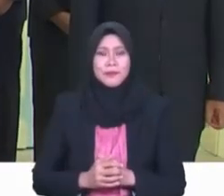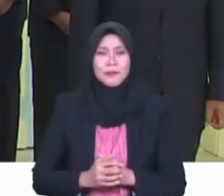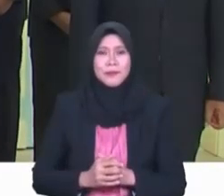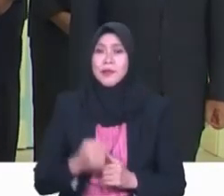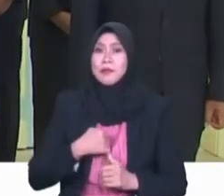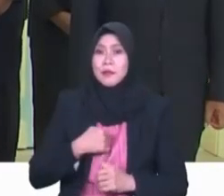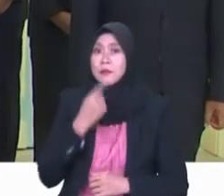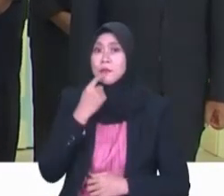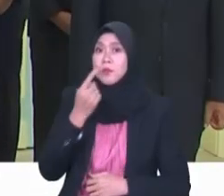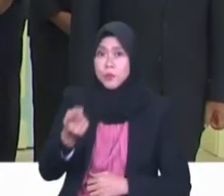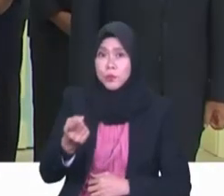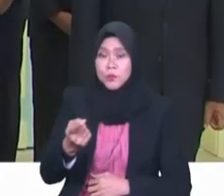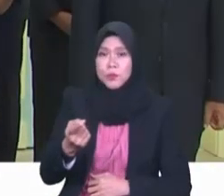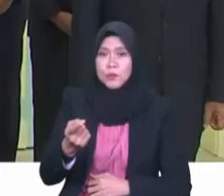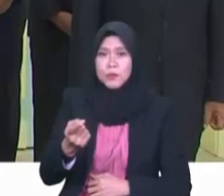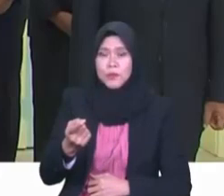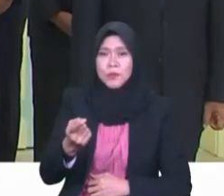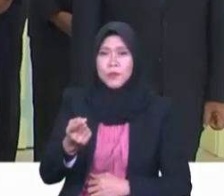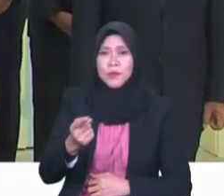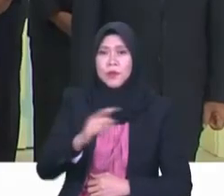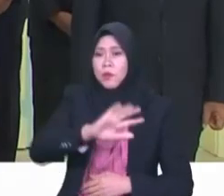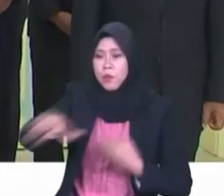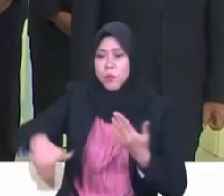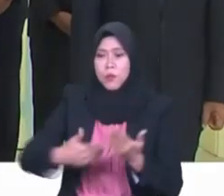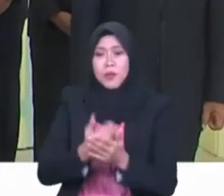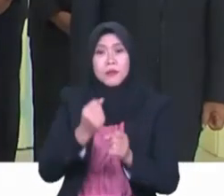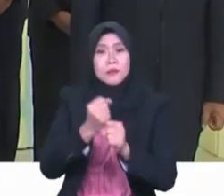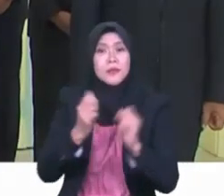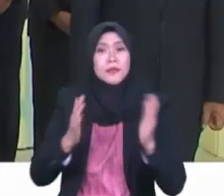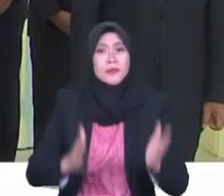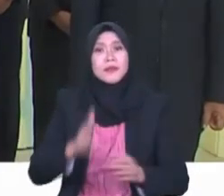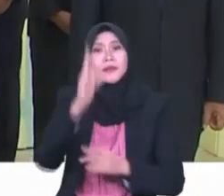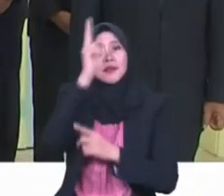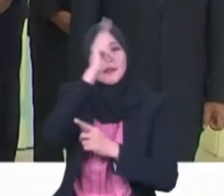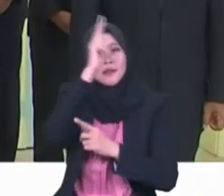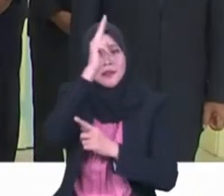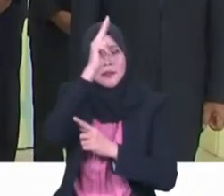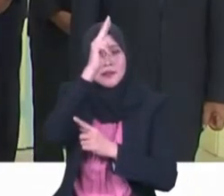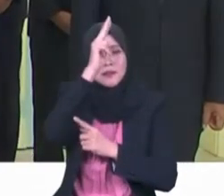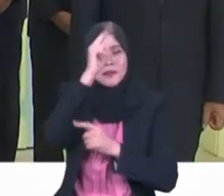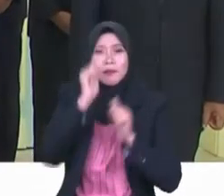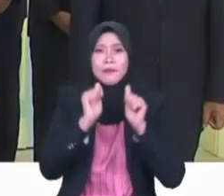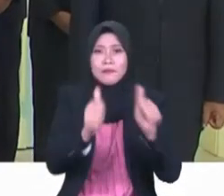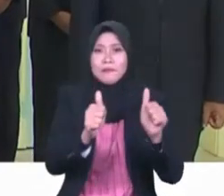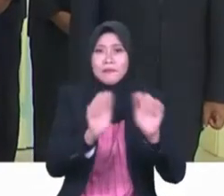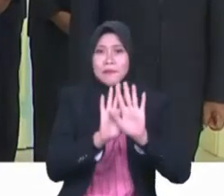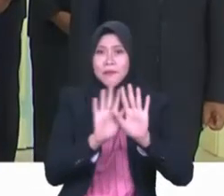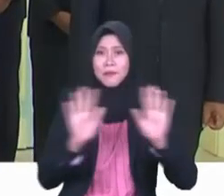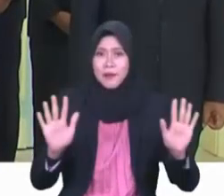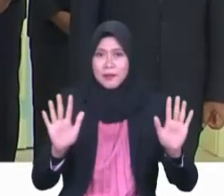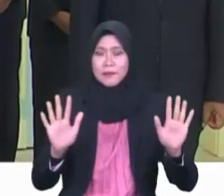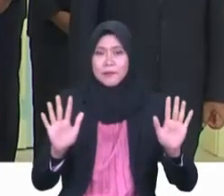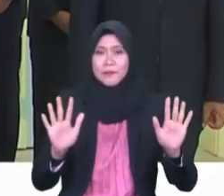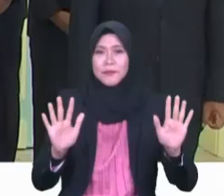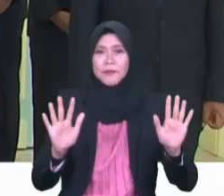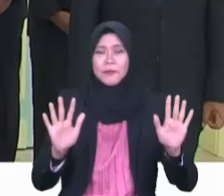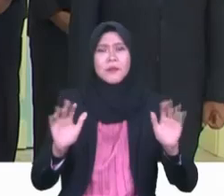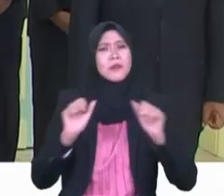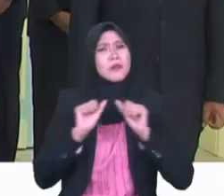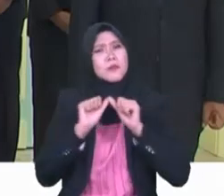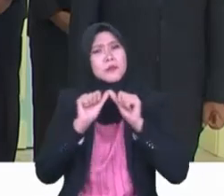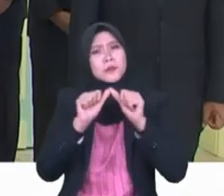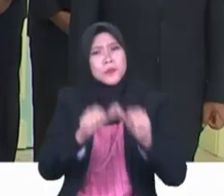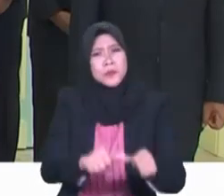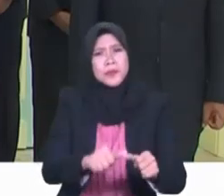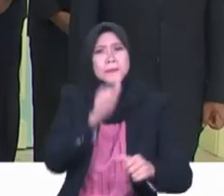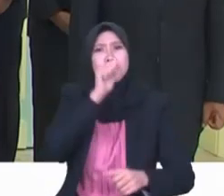Saya menyeru kepada semua penjawat awam, khususnya para frontliners, agar terus